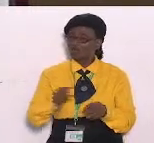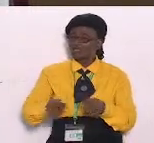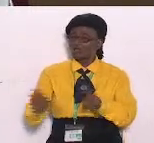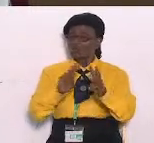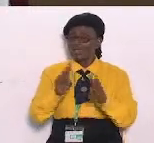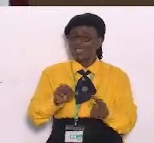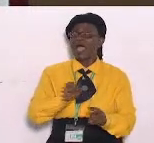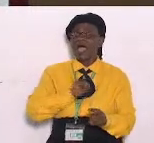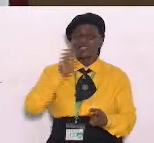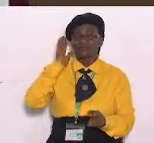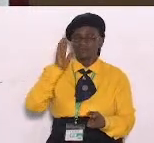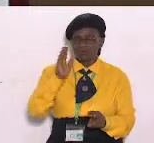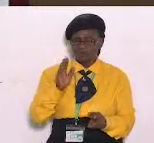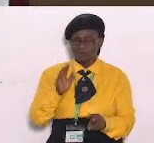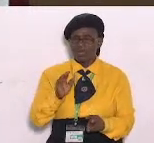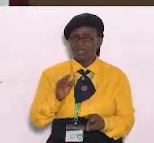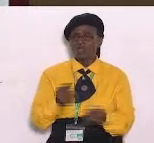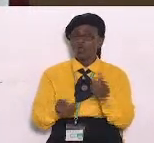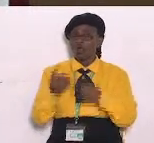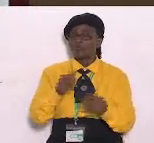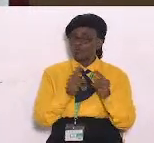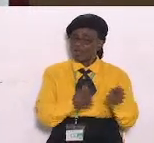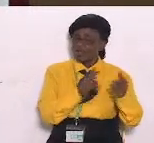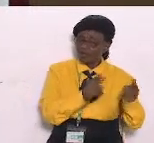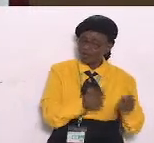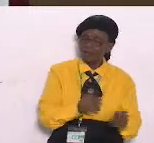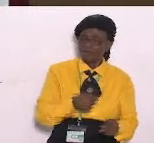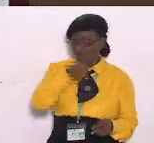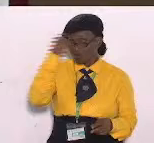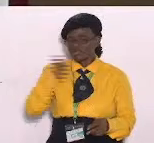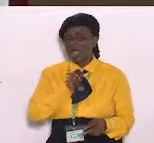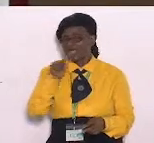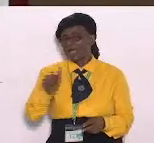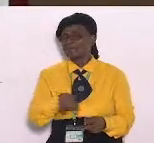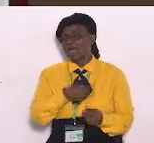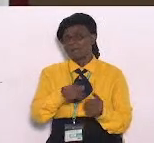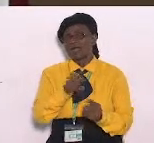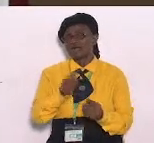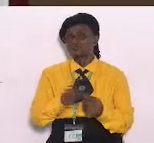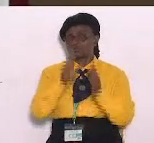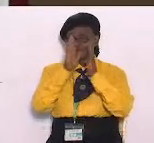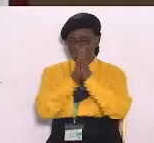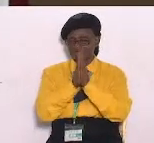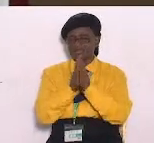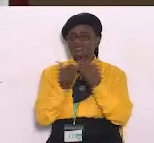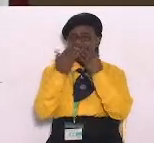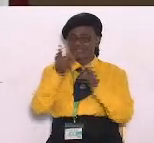vite vers l'hôtel je vous attends avant de avant de prier merci